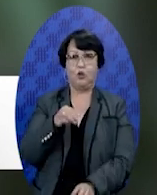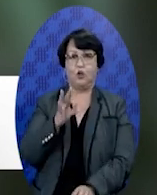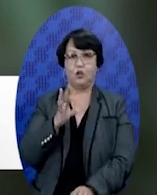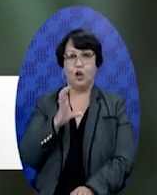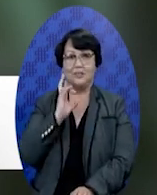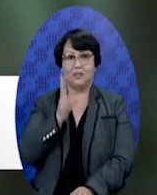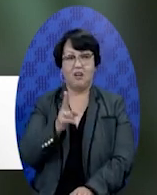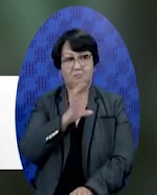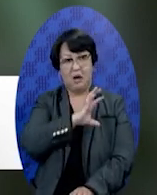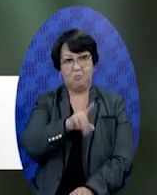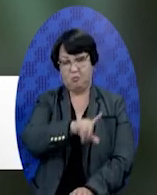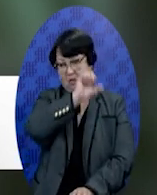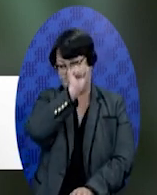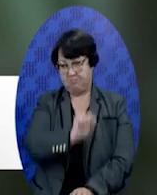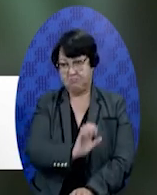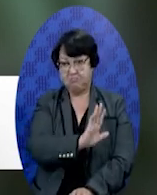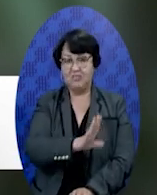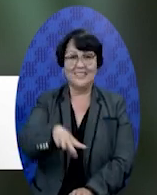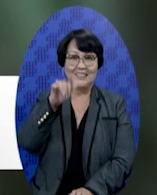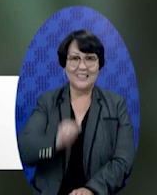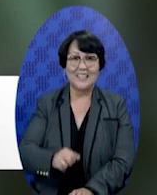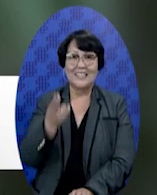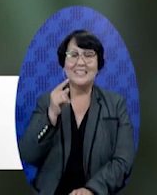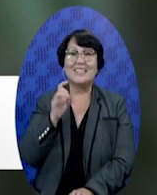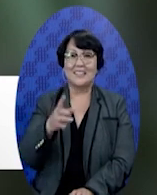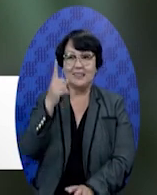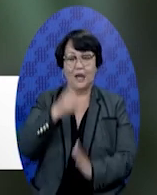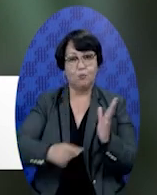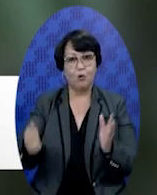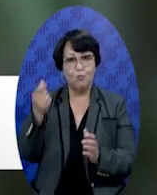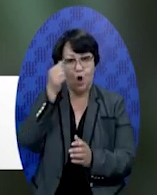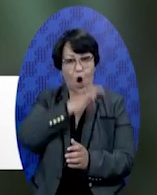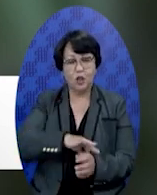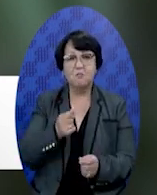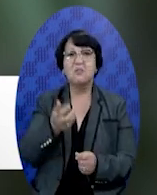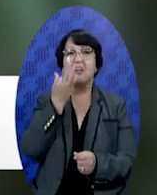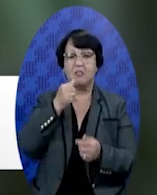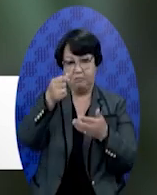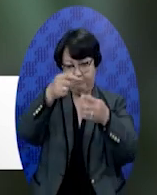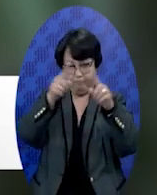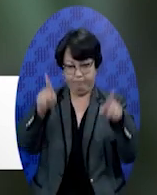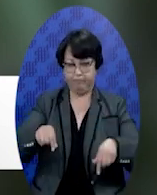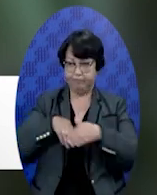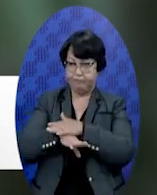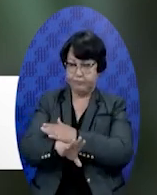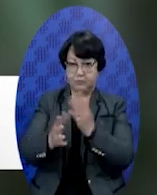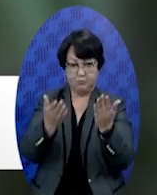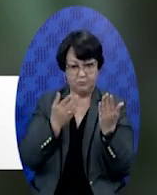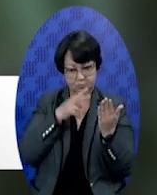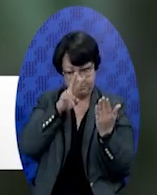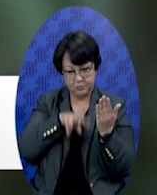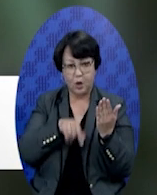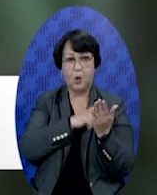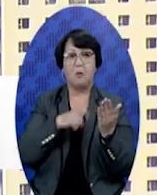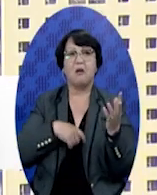асуудалтай юм шиг л лээ. Цалингийн дансныхны орлогын сар үрийн орлогын ингээ орлогыг нь харахаар хуурай хөдөлмөр эрхэлтэн гэсэн тийм тодорхойлтол